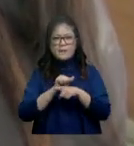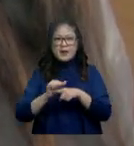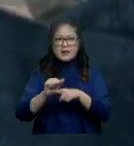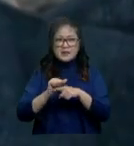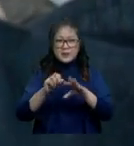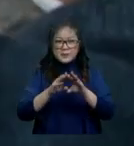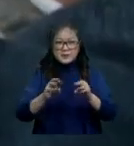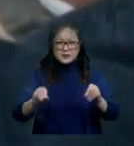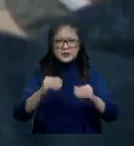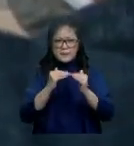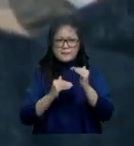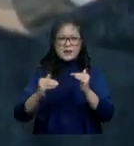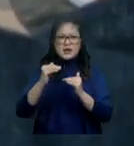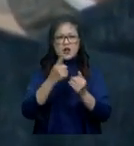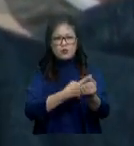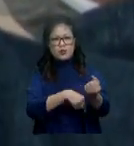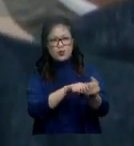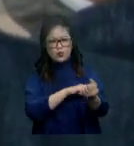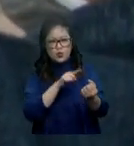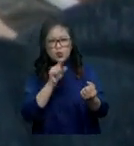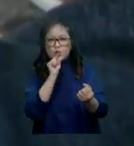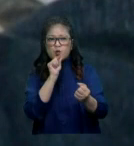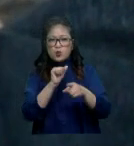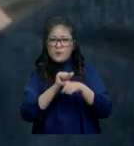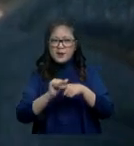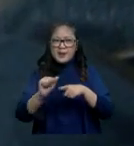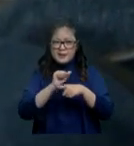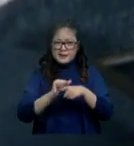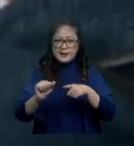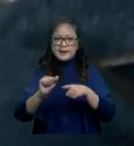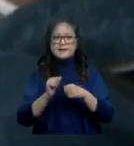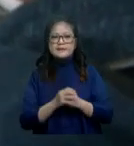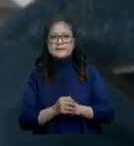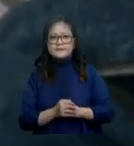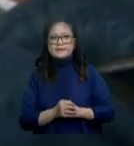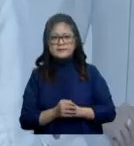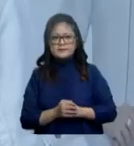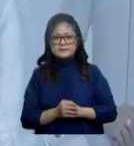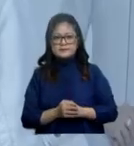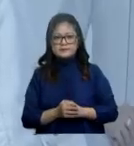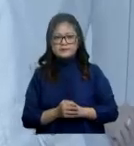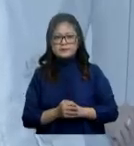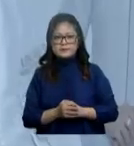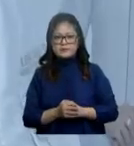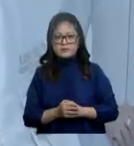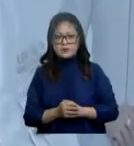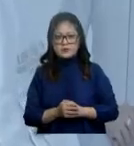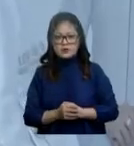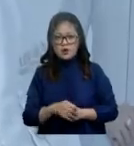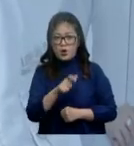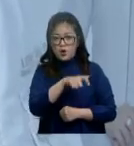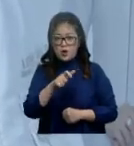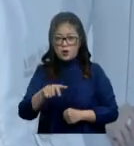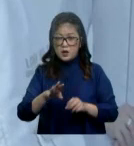dilaksanakan untuk meningkatkan mutu serta kualitas pelatihan tentu para pencari kerja akan sangat